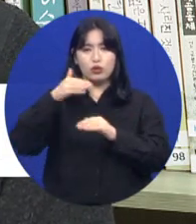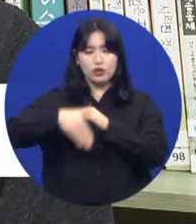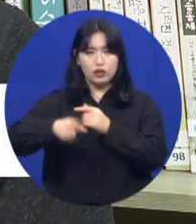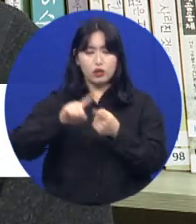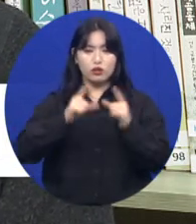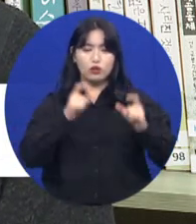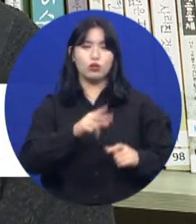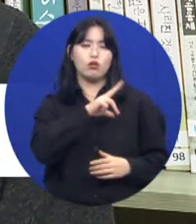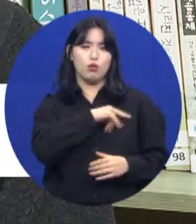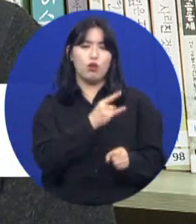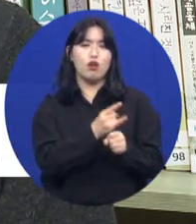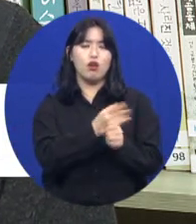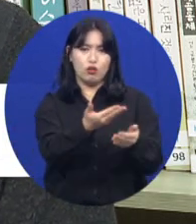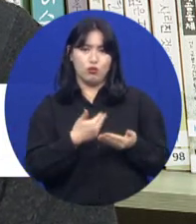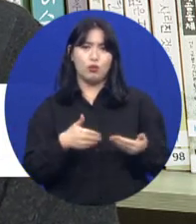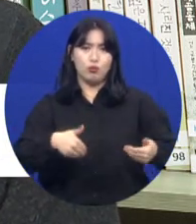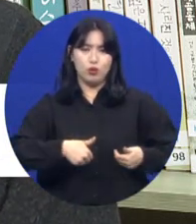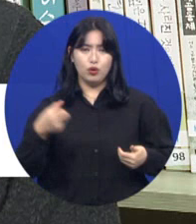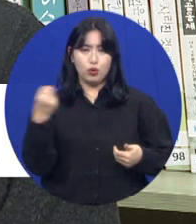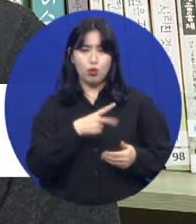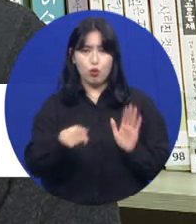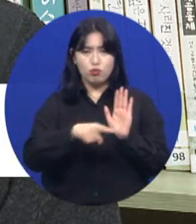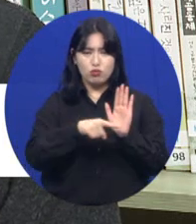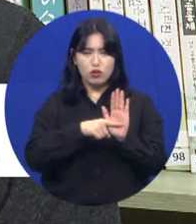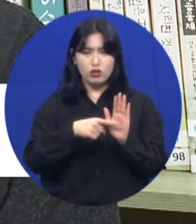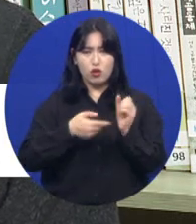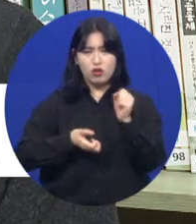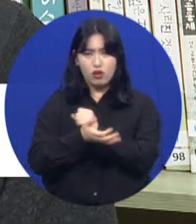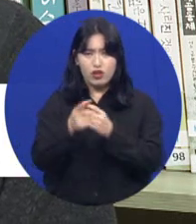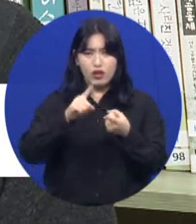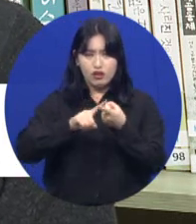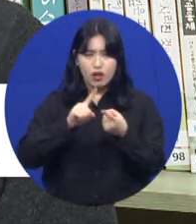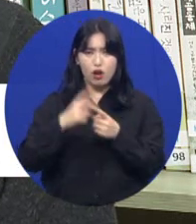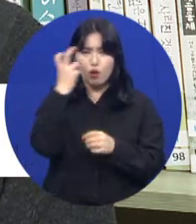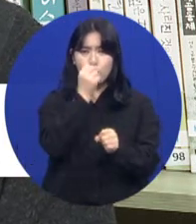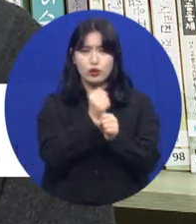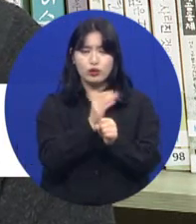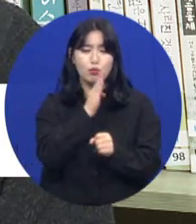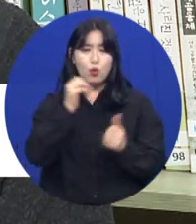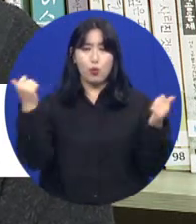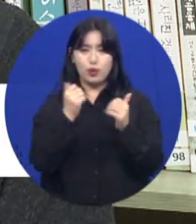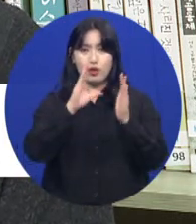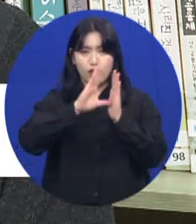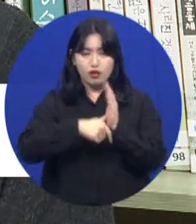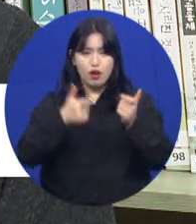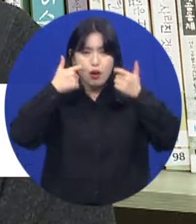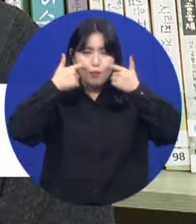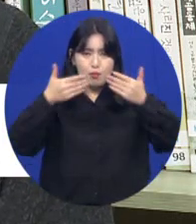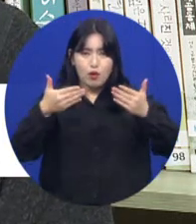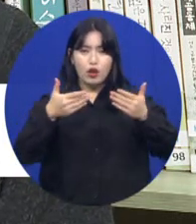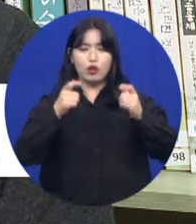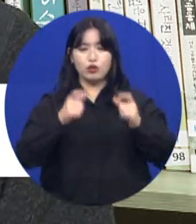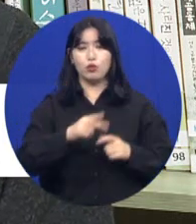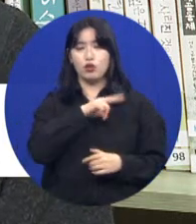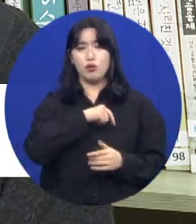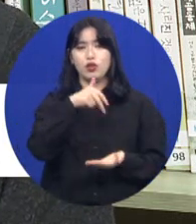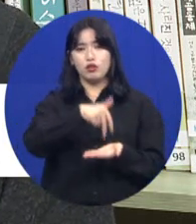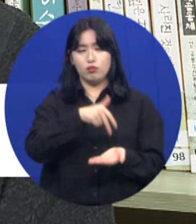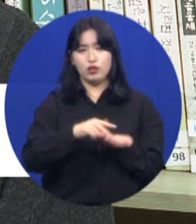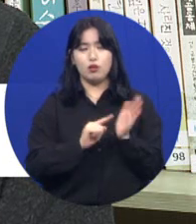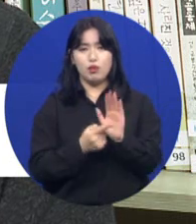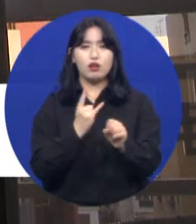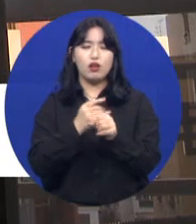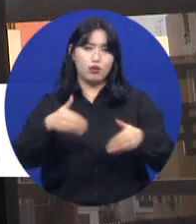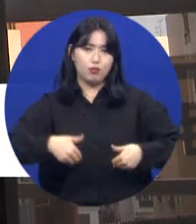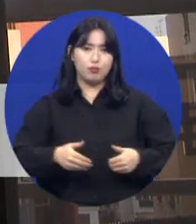도의회에서 이게 밟아야 된다. 또 부정적 영향을 검토해가지고 본회의에서 명확한 도의회 입장으로